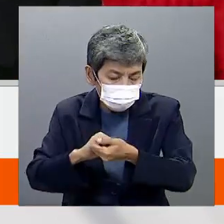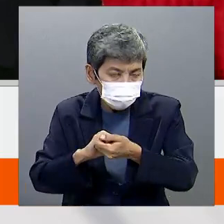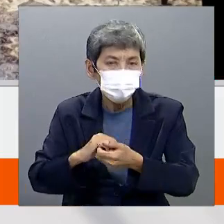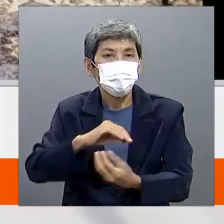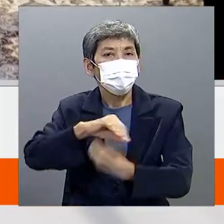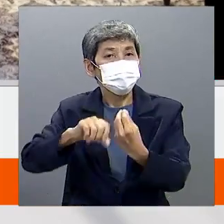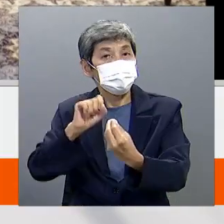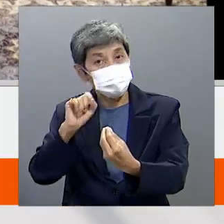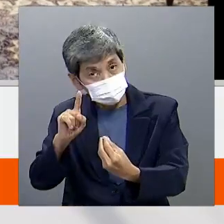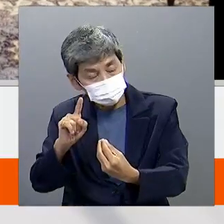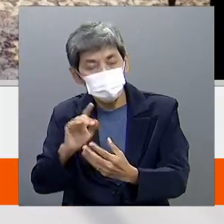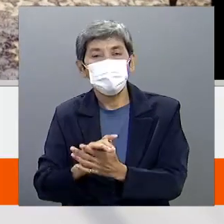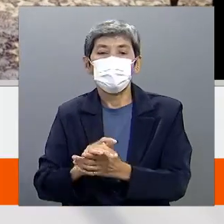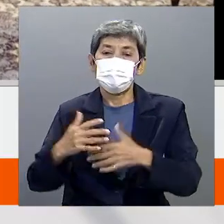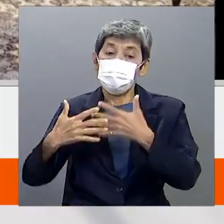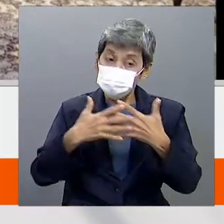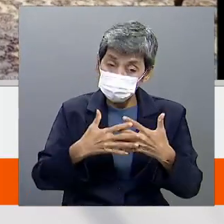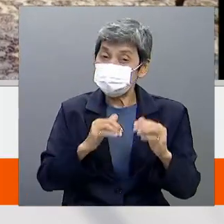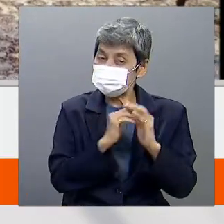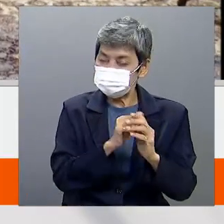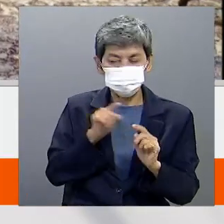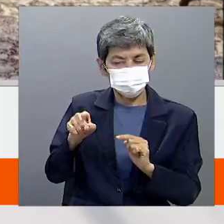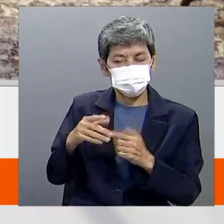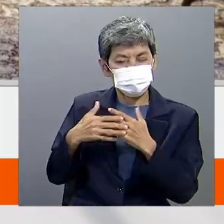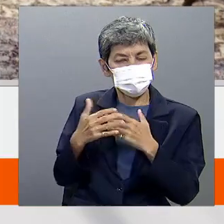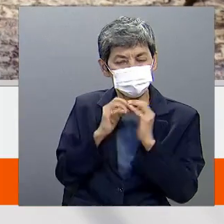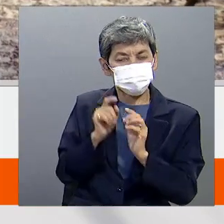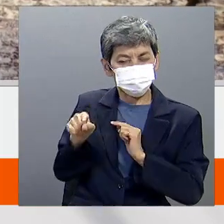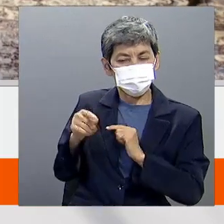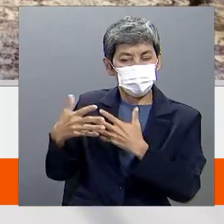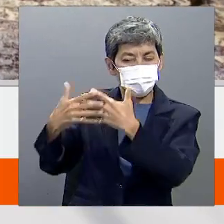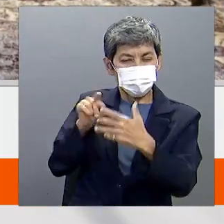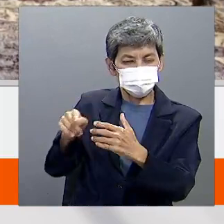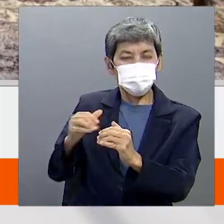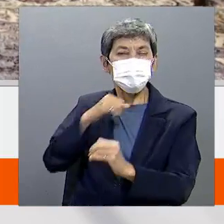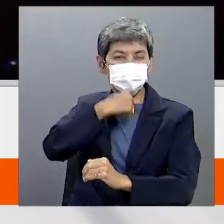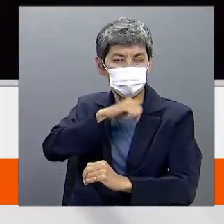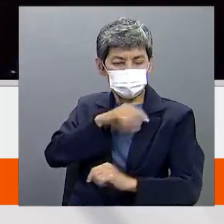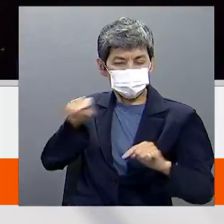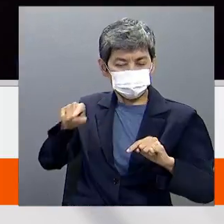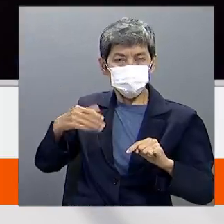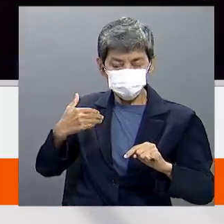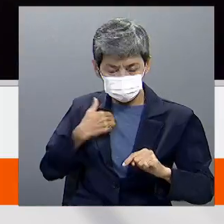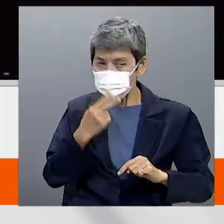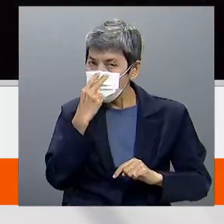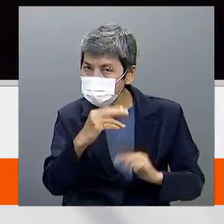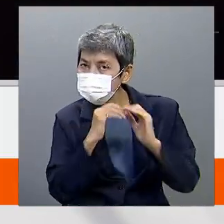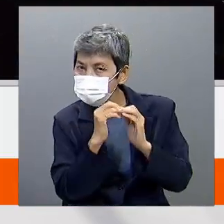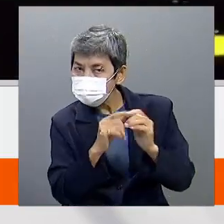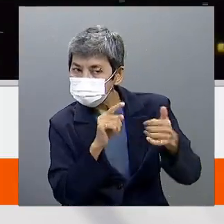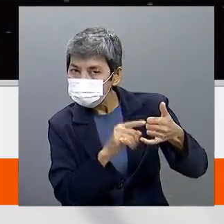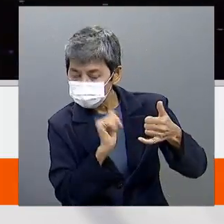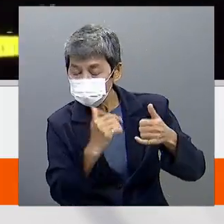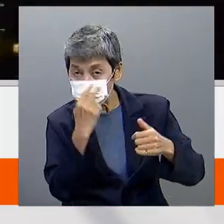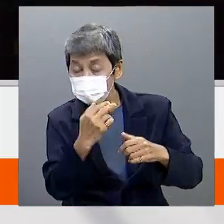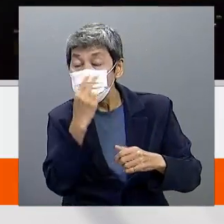ต่อสหรัฐแล้วก็ไต้หวันนะครับเราเห็นสัญญาณเหล่านี้ถูกส่งออกมานะครับตั้งแต่จริงๆแล้ว